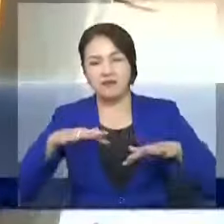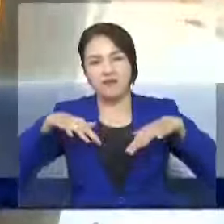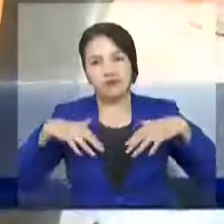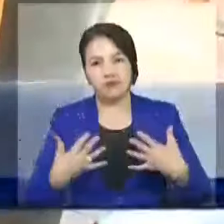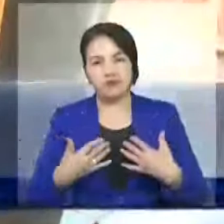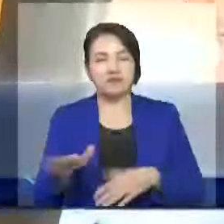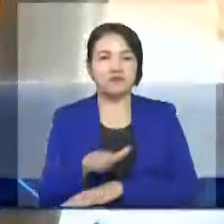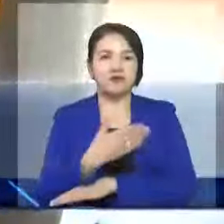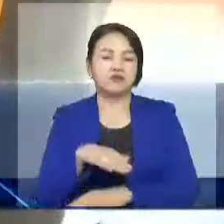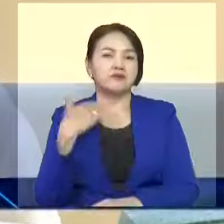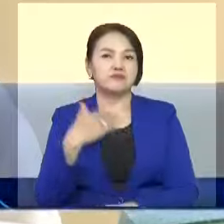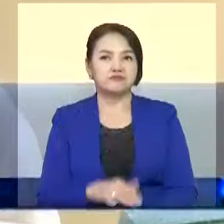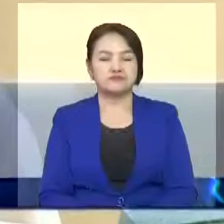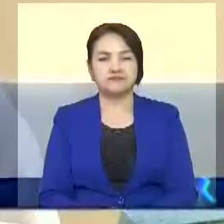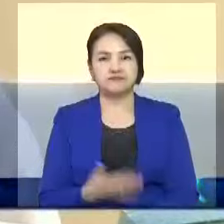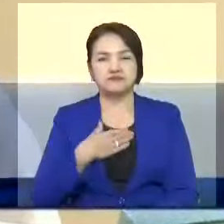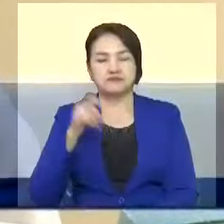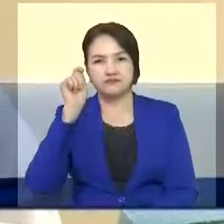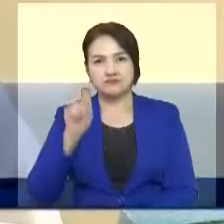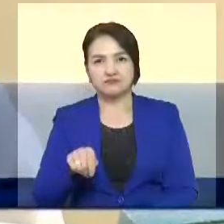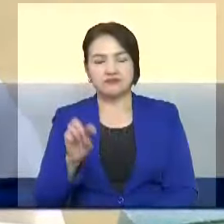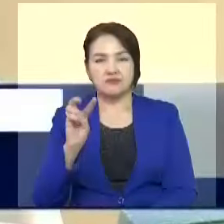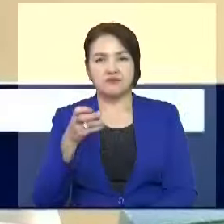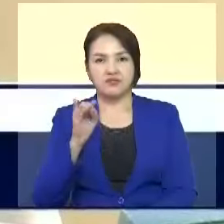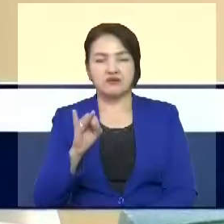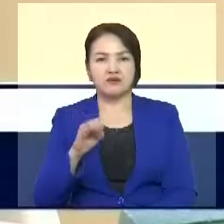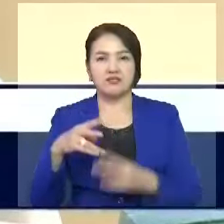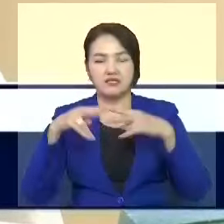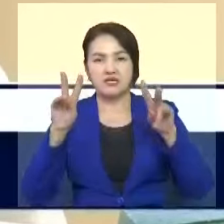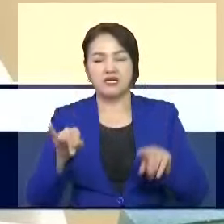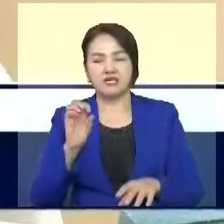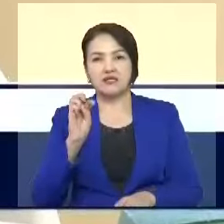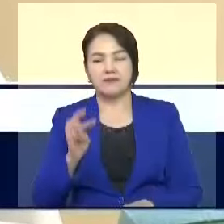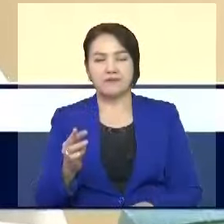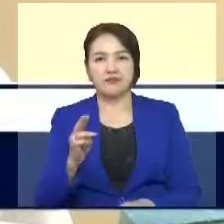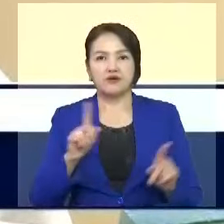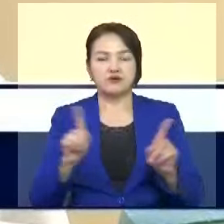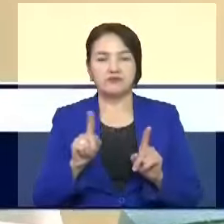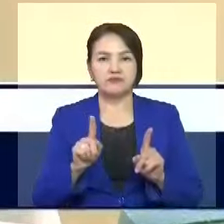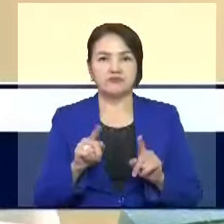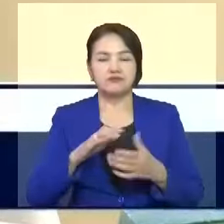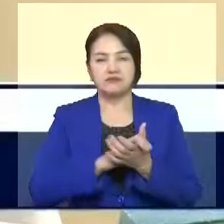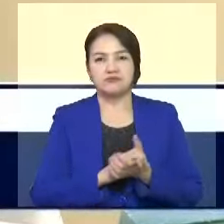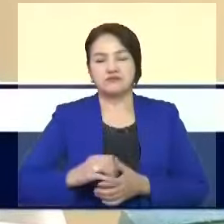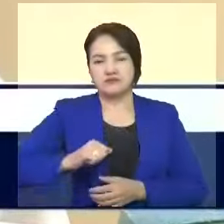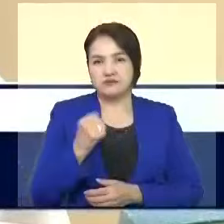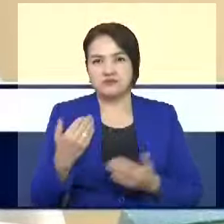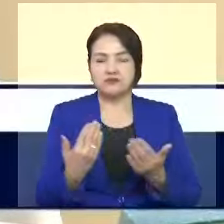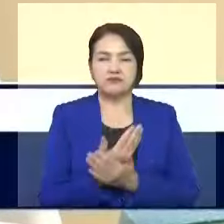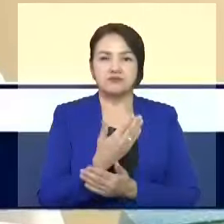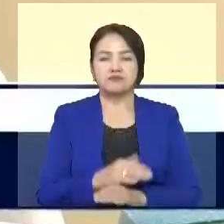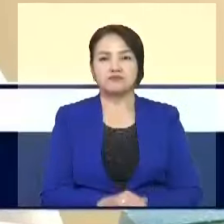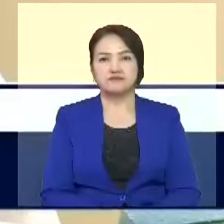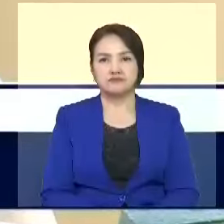уставших от прогулок на улице. Я приехала с Алимбетовки в лагерь А7, чтобы подружиться с новыми